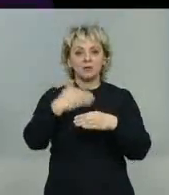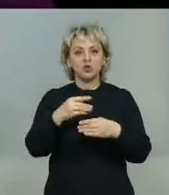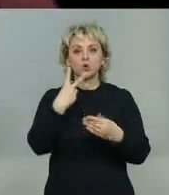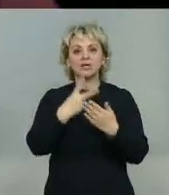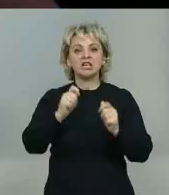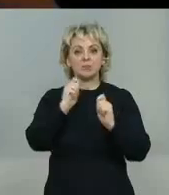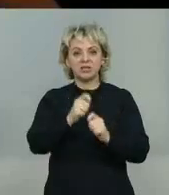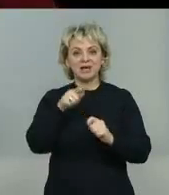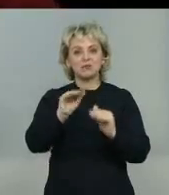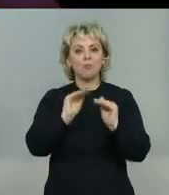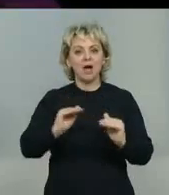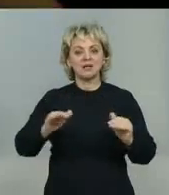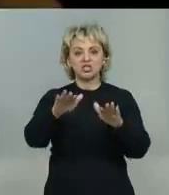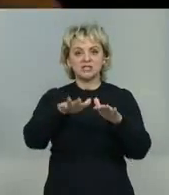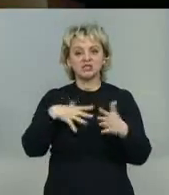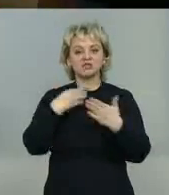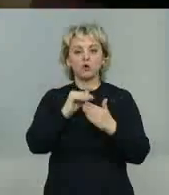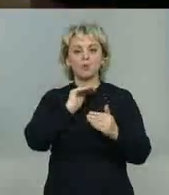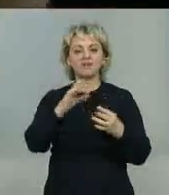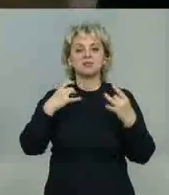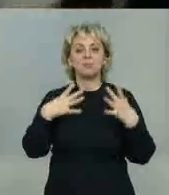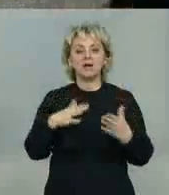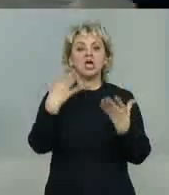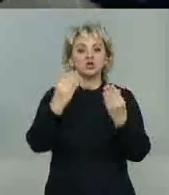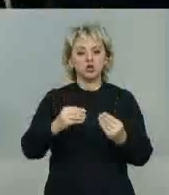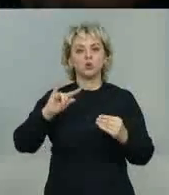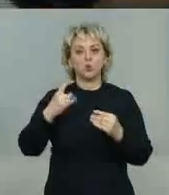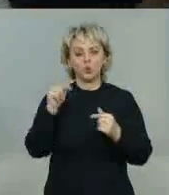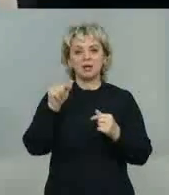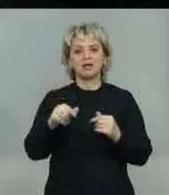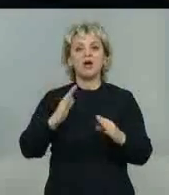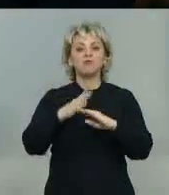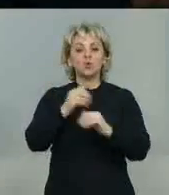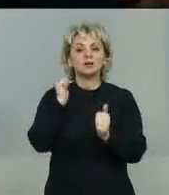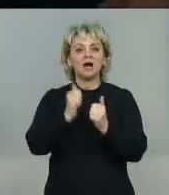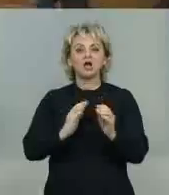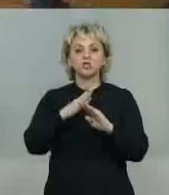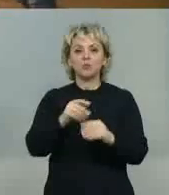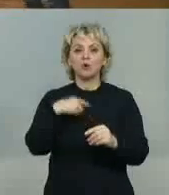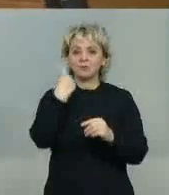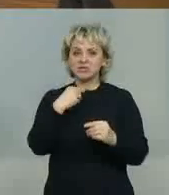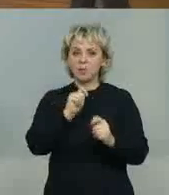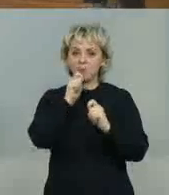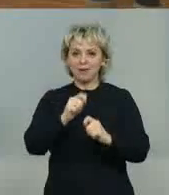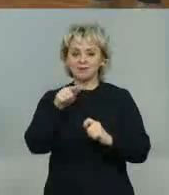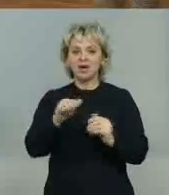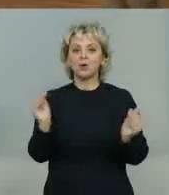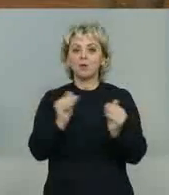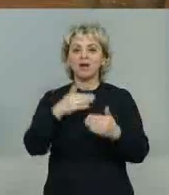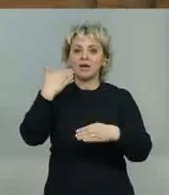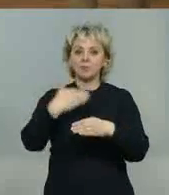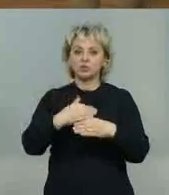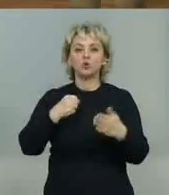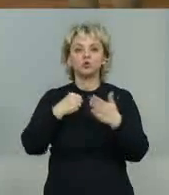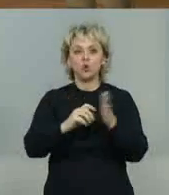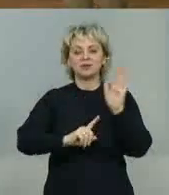решил подарить самым маленьким зрителям свой профессиональный праздник – День кукольника. На входе каждому гостю персональный подарок и небольшое